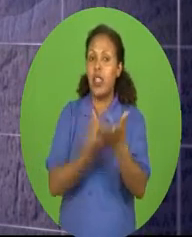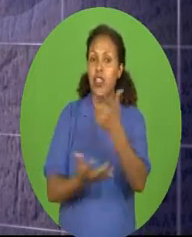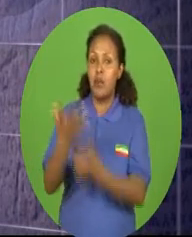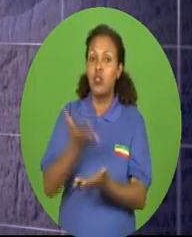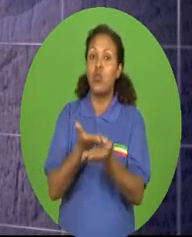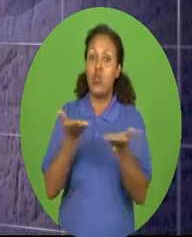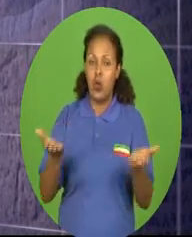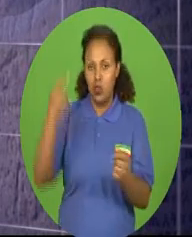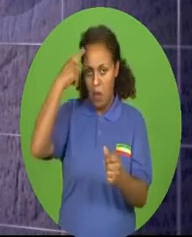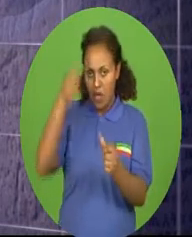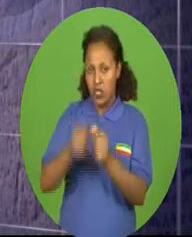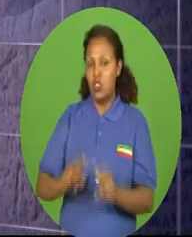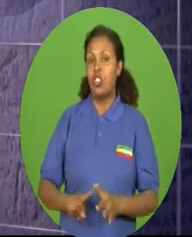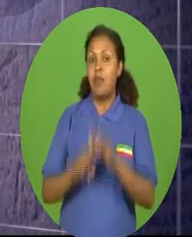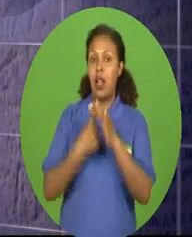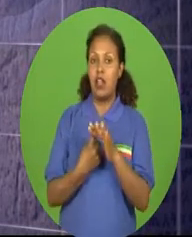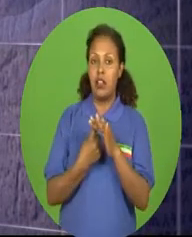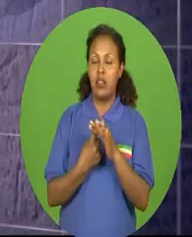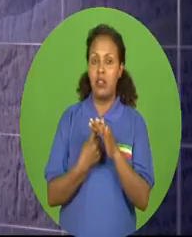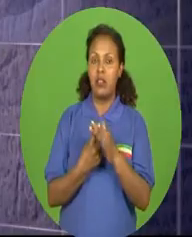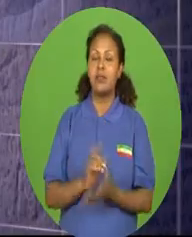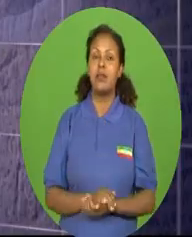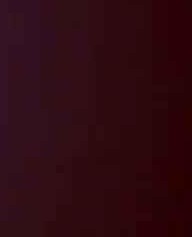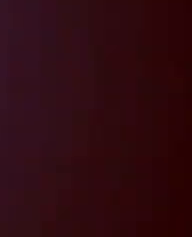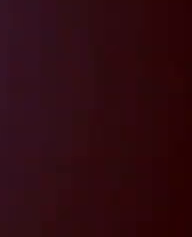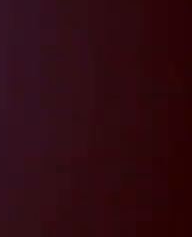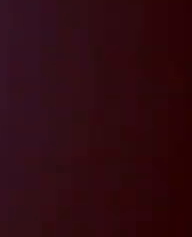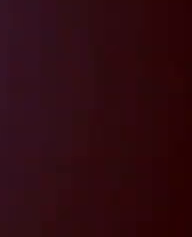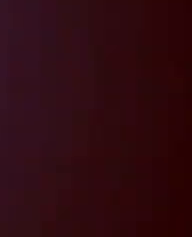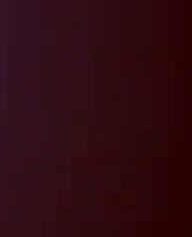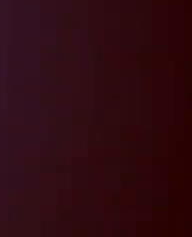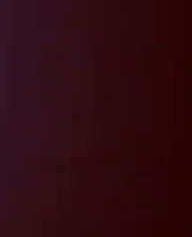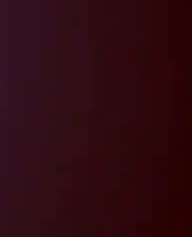ጊዜ የተወያየንባቸውን ጉዳዮች በማስታወስ እንጀምራለን።